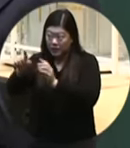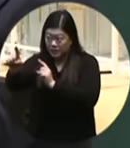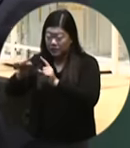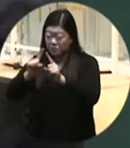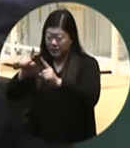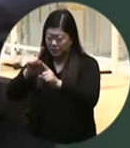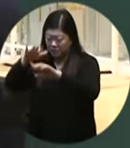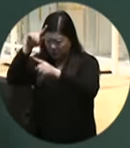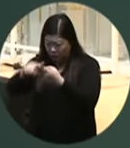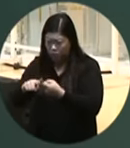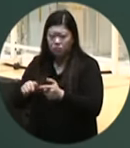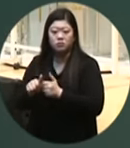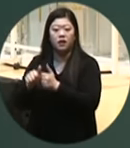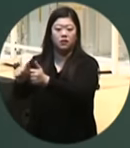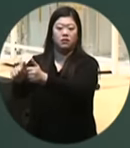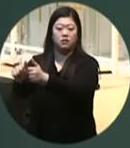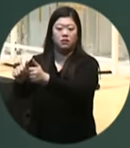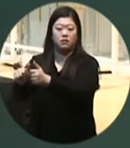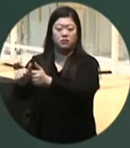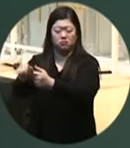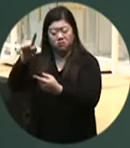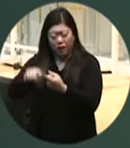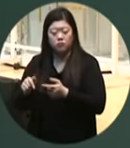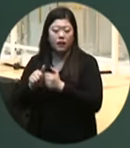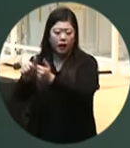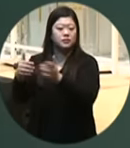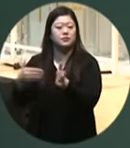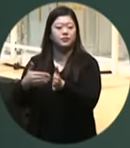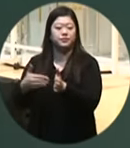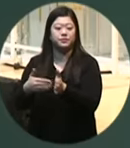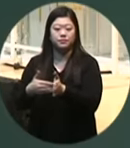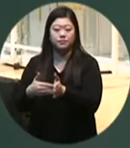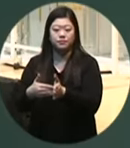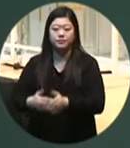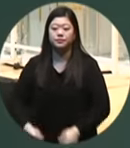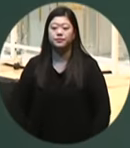all our problems. 우리는 이거 따라가는 겁니다. We are following this. 우리도